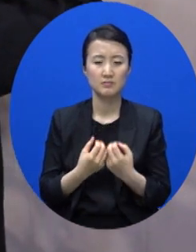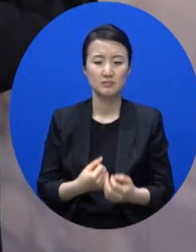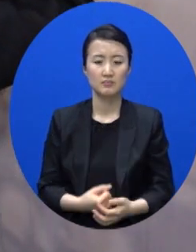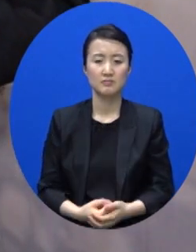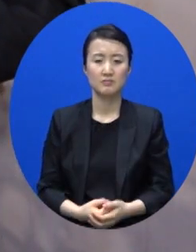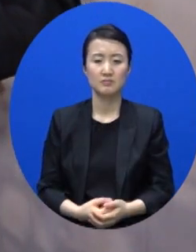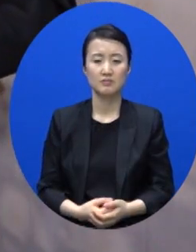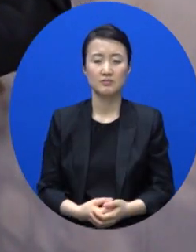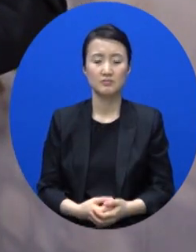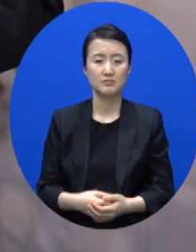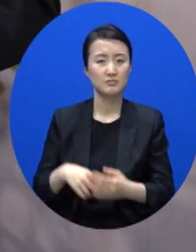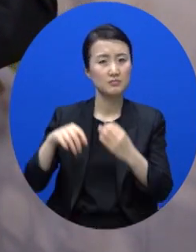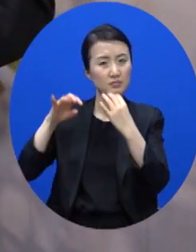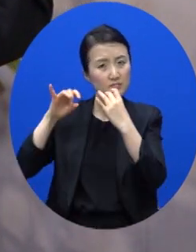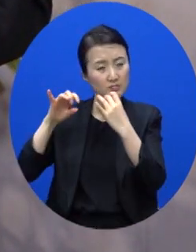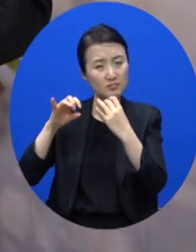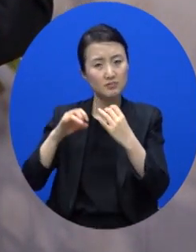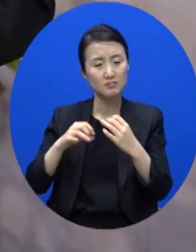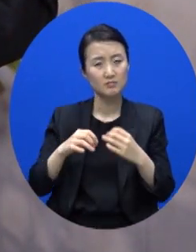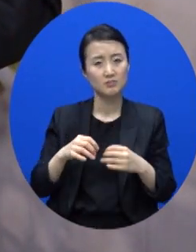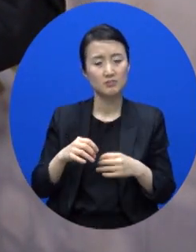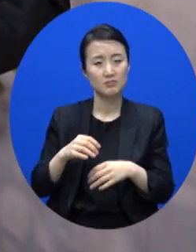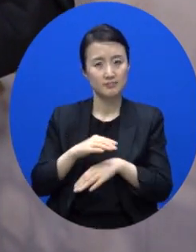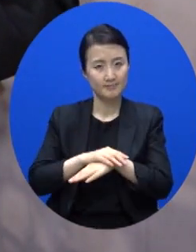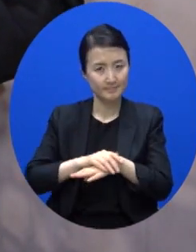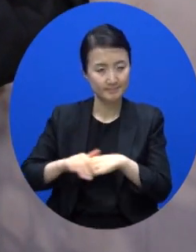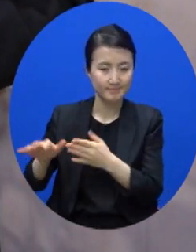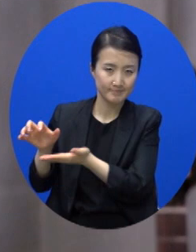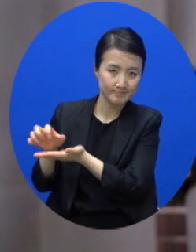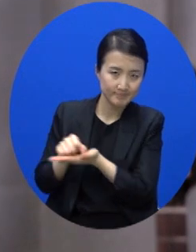이 가락을 이어갈 수 있는